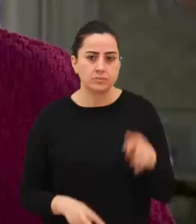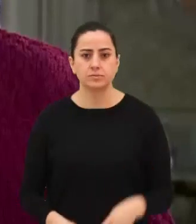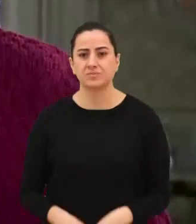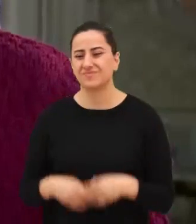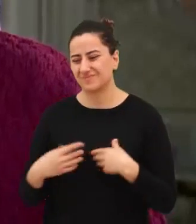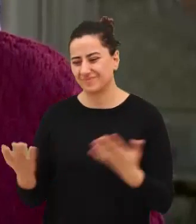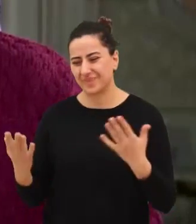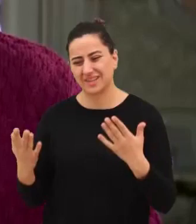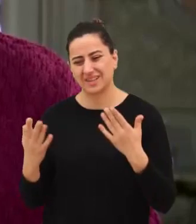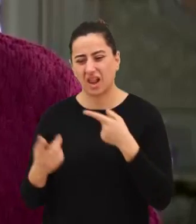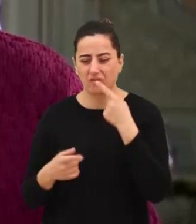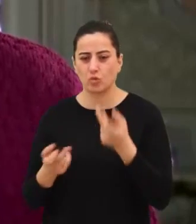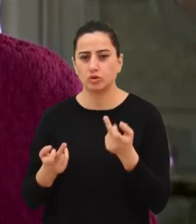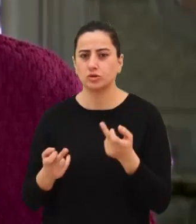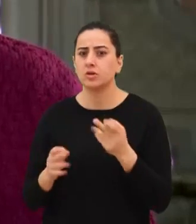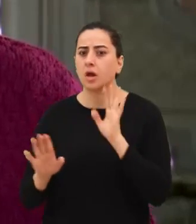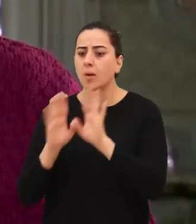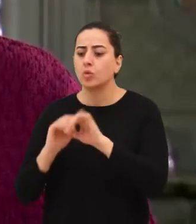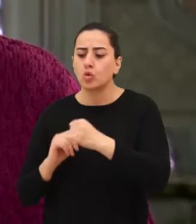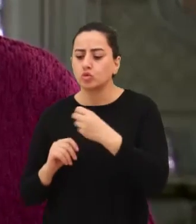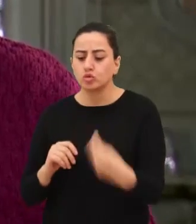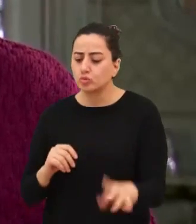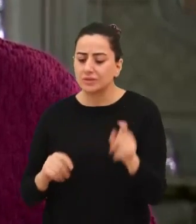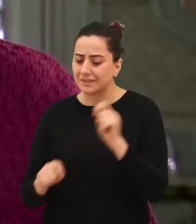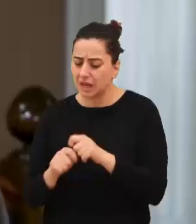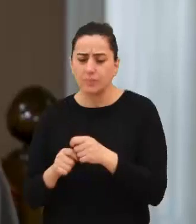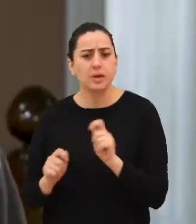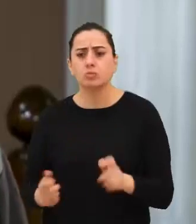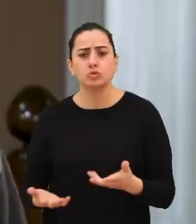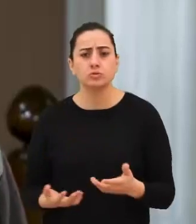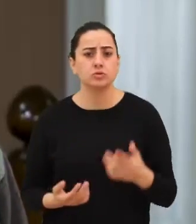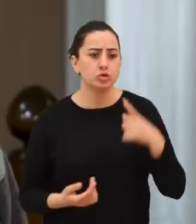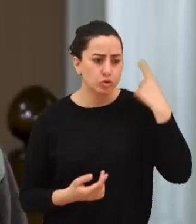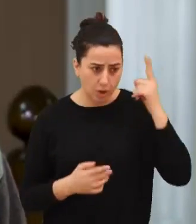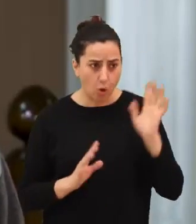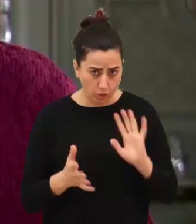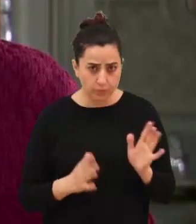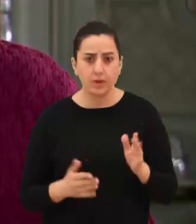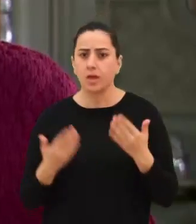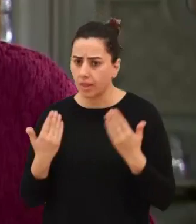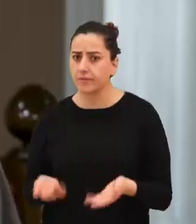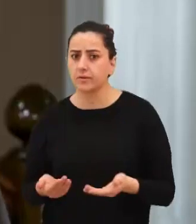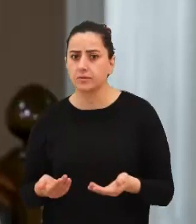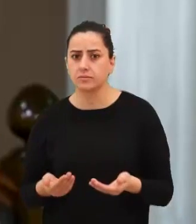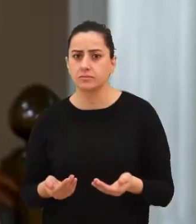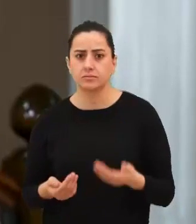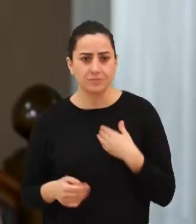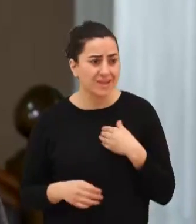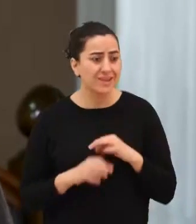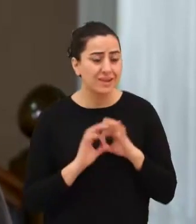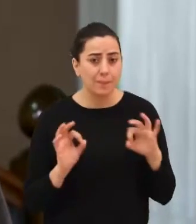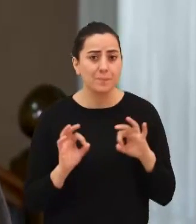efendim. Ya bırak şimdi boş laf etmeyi. Kapının golü düşmüş. Niye onu tamir etmedin? Rüyam Hanım'ın odasın değil mi efendim? He. Efendim ben de